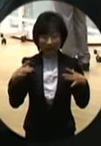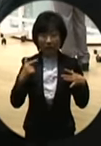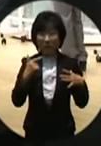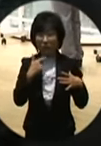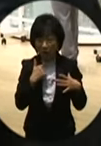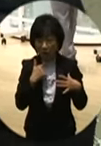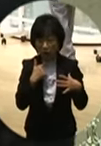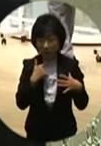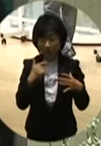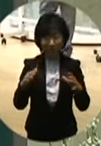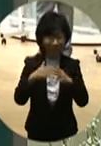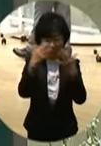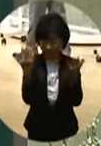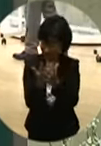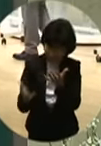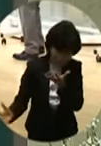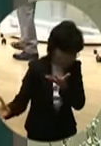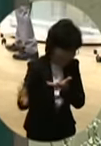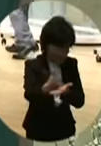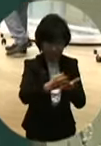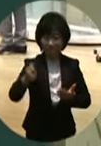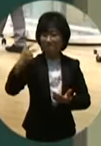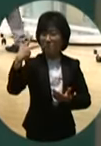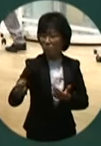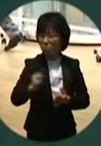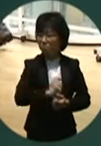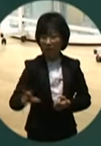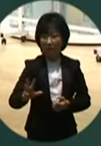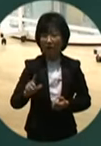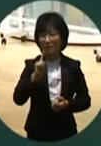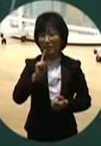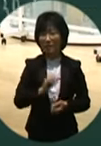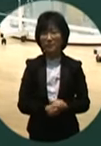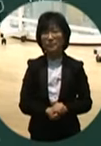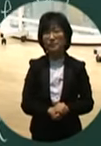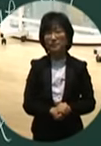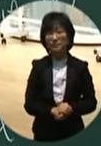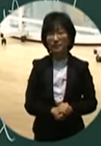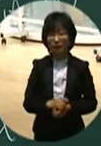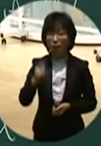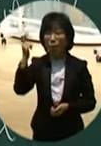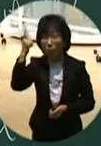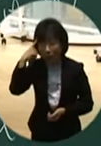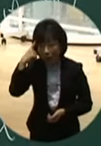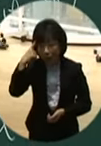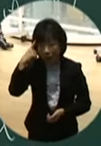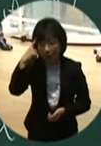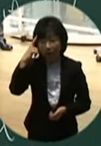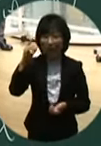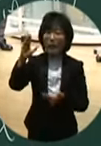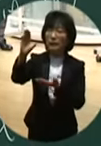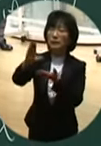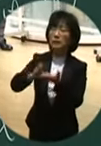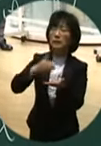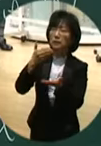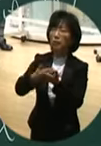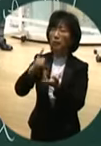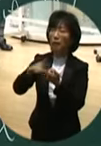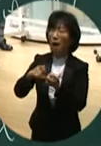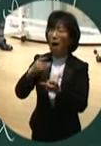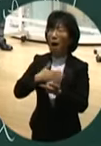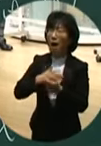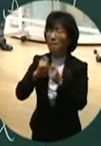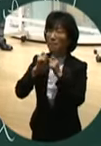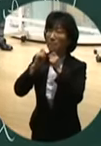여긴다. All the things I used to boast about until now, I consider them rubbish. 그리스도를 아는 지식이 가장 고상함을 인합니다.